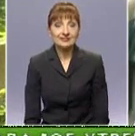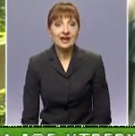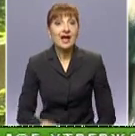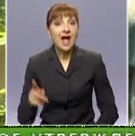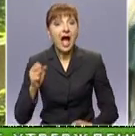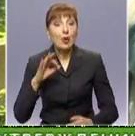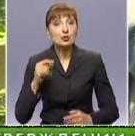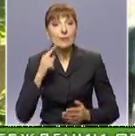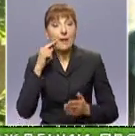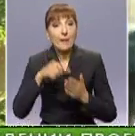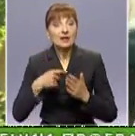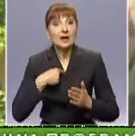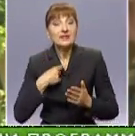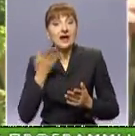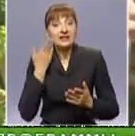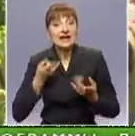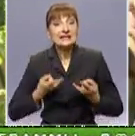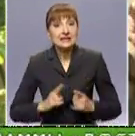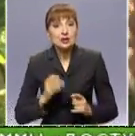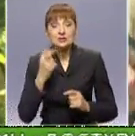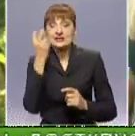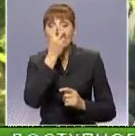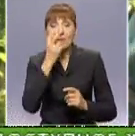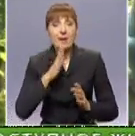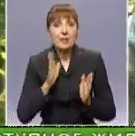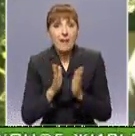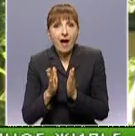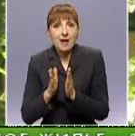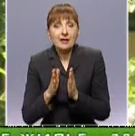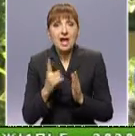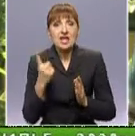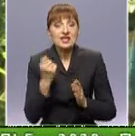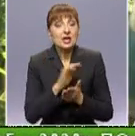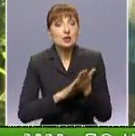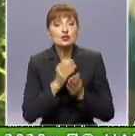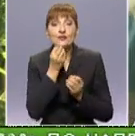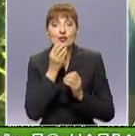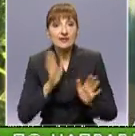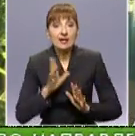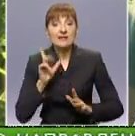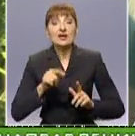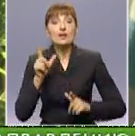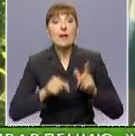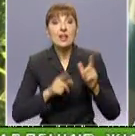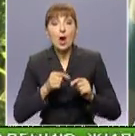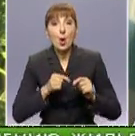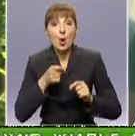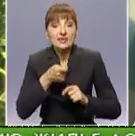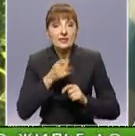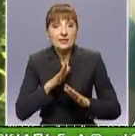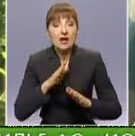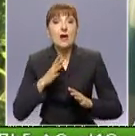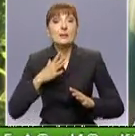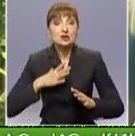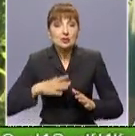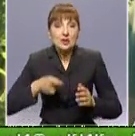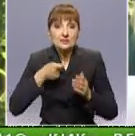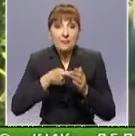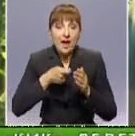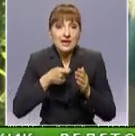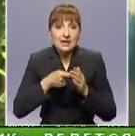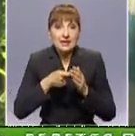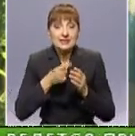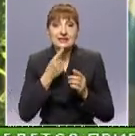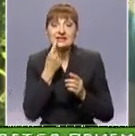Агуша попала ко мне, когда только родилась. Еще слепая была. Она неделю ничего не ела, даже молоко с бутылки не пила. Пришлось поить ее, как говорится, со